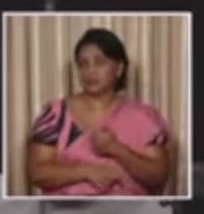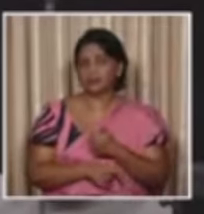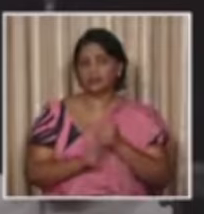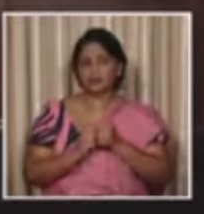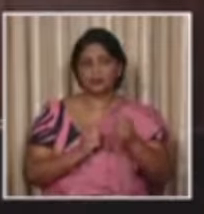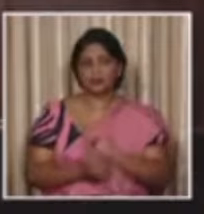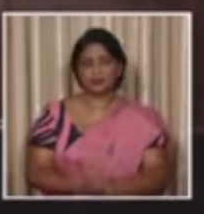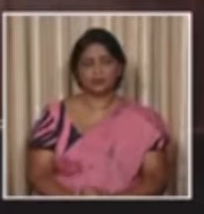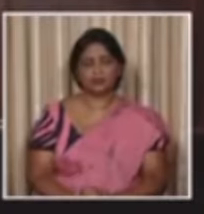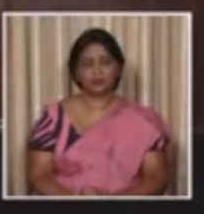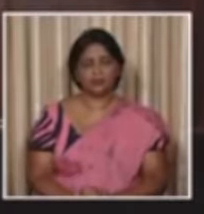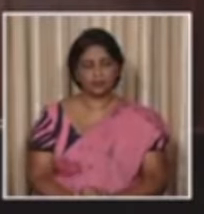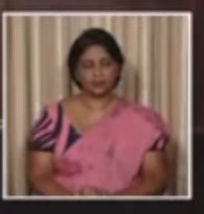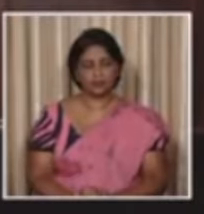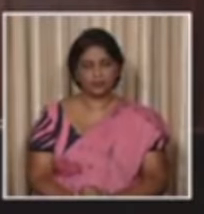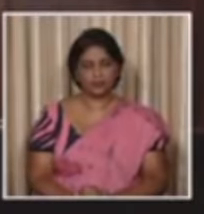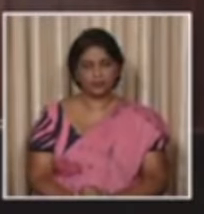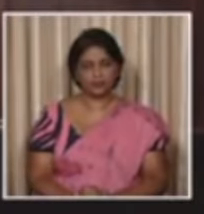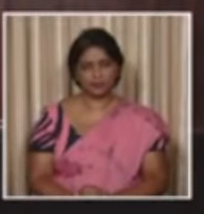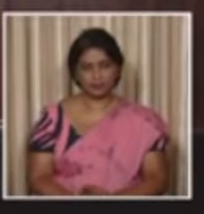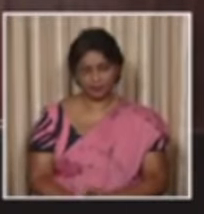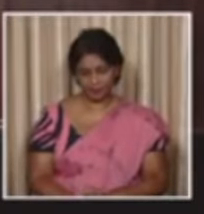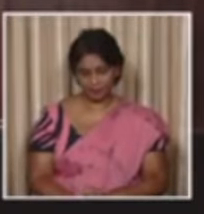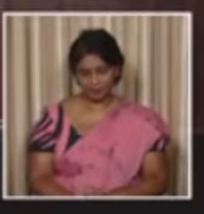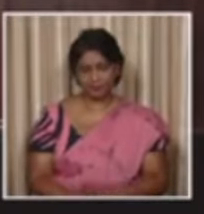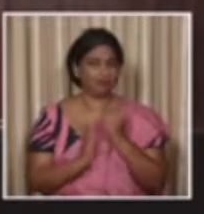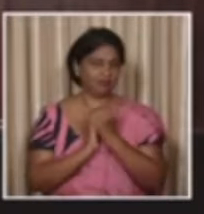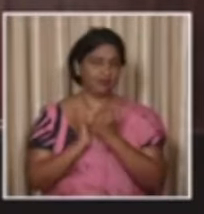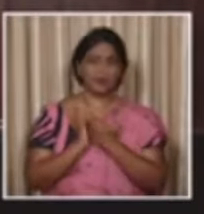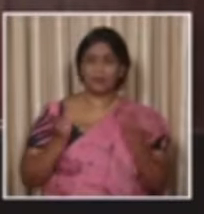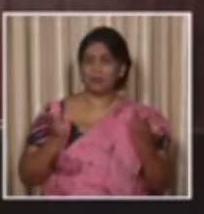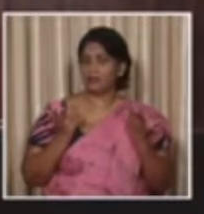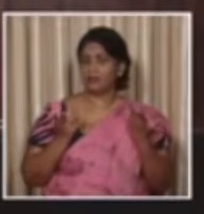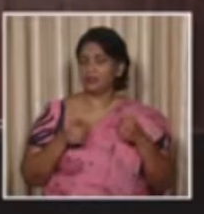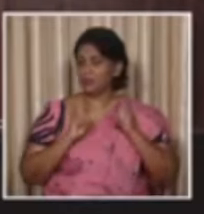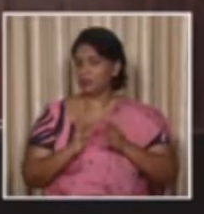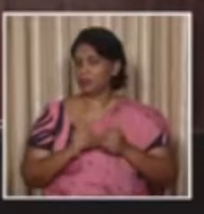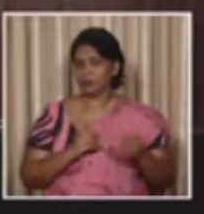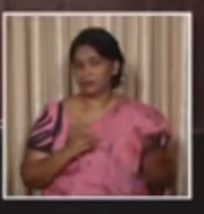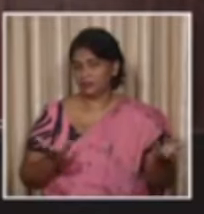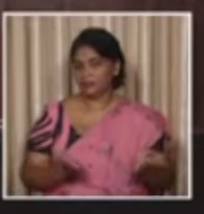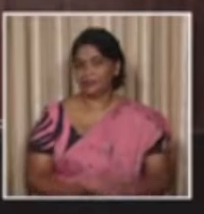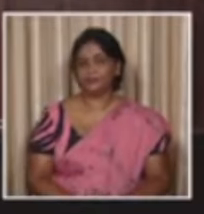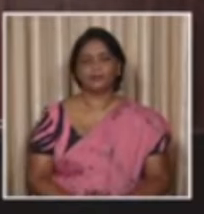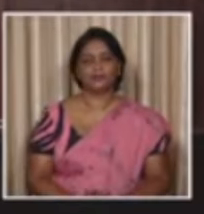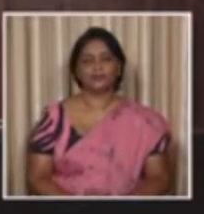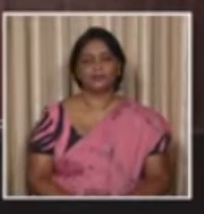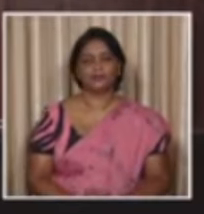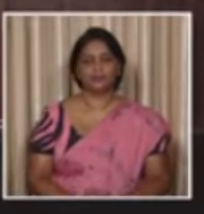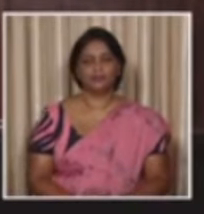කටයුතු කරයි. හරි බොහොම ස්තුතියි. නෑ න්‍යාය පත්‍රය කරගන්න බැරි වෙනවද මේ විදියට?